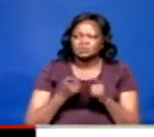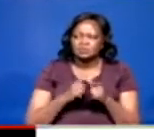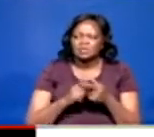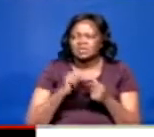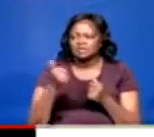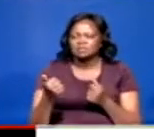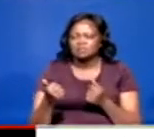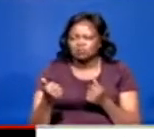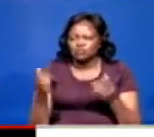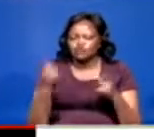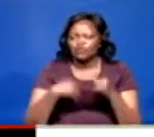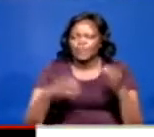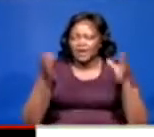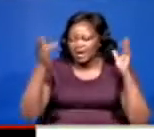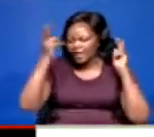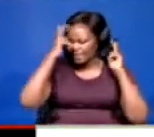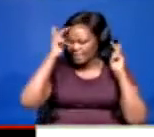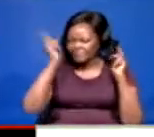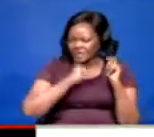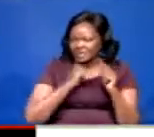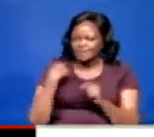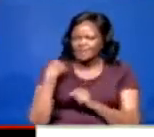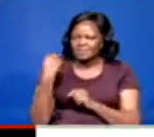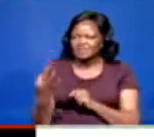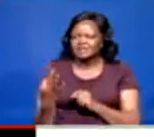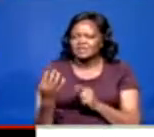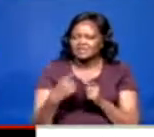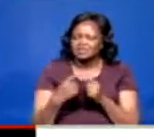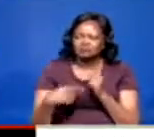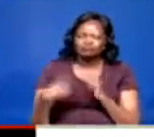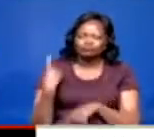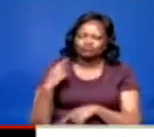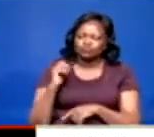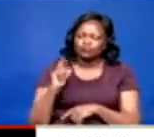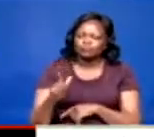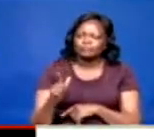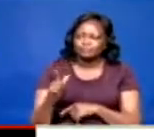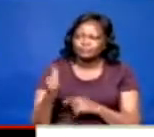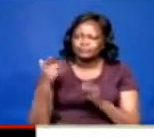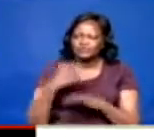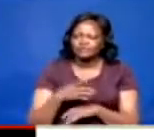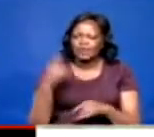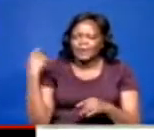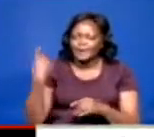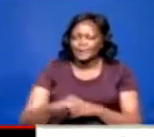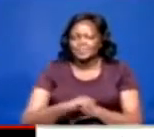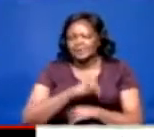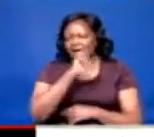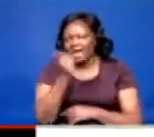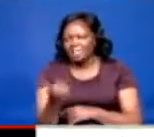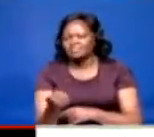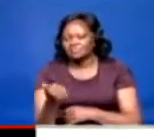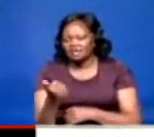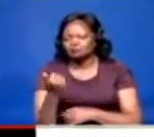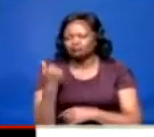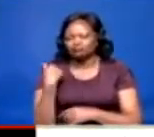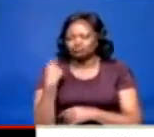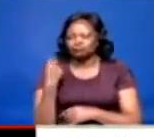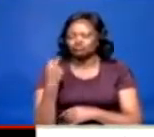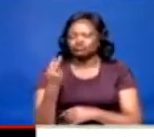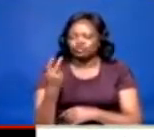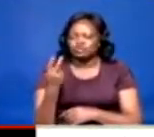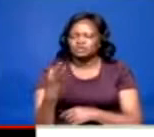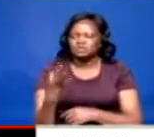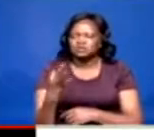kutoka Kakamega ilimaliza tatu na pia kufuzu kwa ligi hiyo ya NSL baada ya kuishinda Kangemi Allstars kwenye mechi ya kuwania nafasi ya